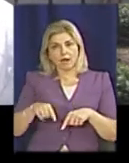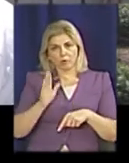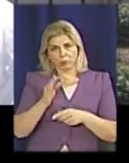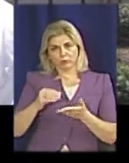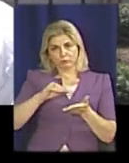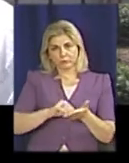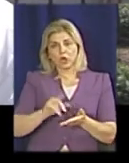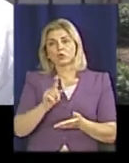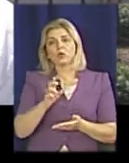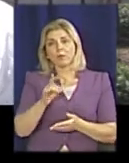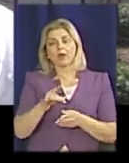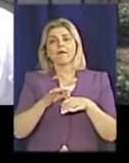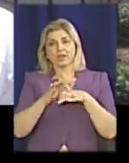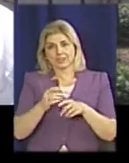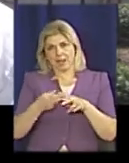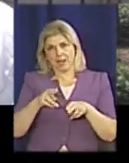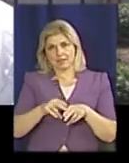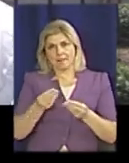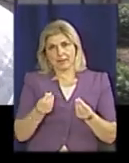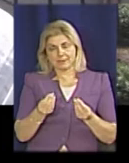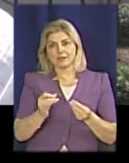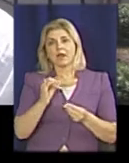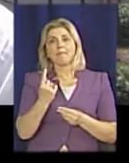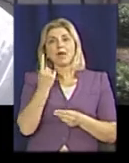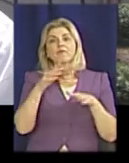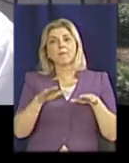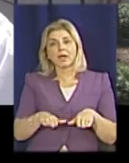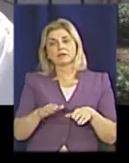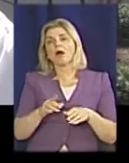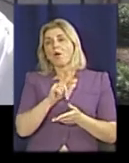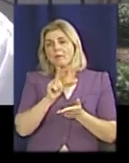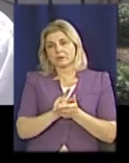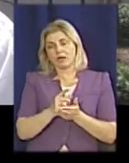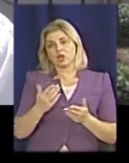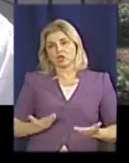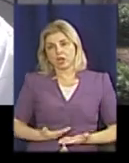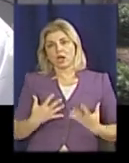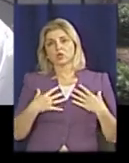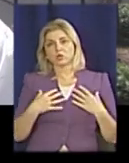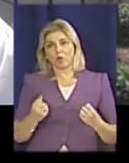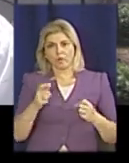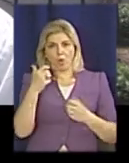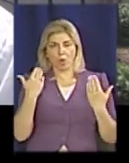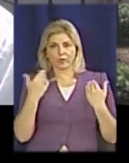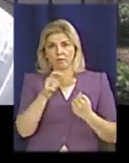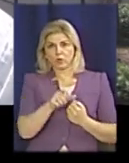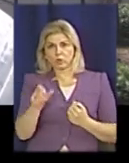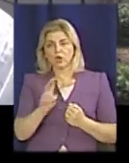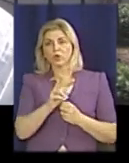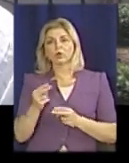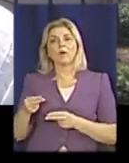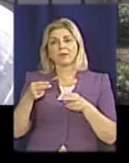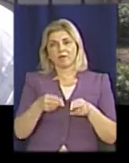висунуті для того, щоб вести цей бізнес. Ну і на першому місці, безумовно, життя, здоров'я відпочиваючих, які прибувають